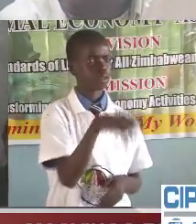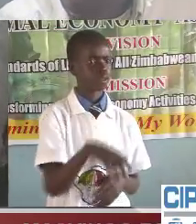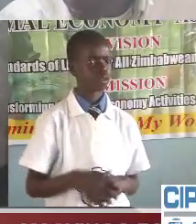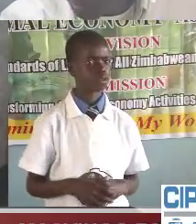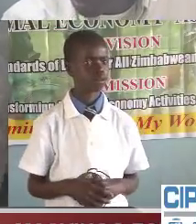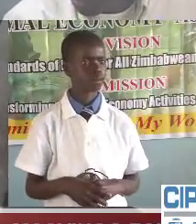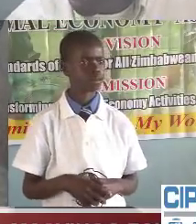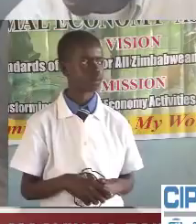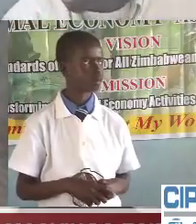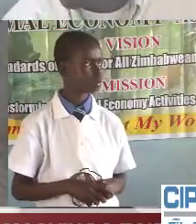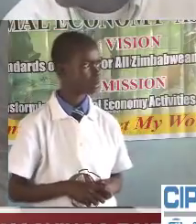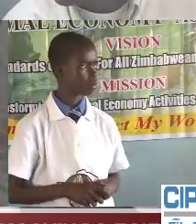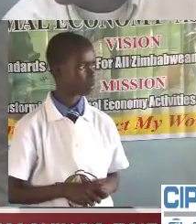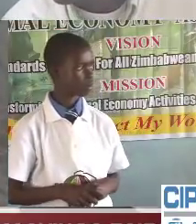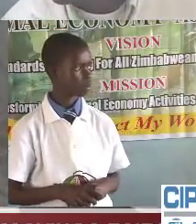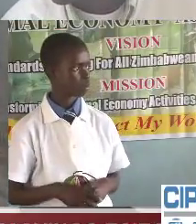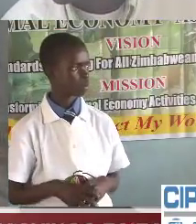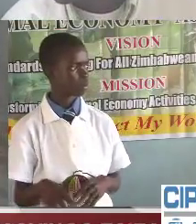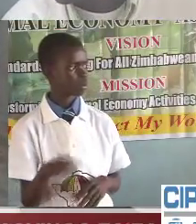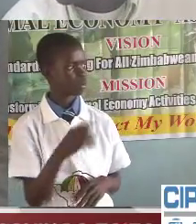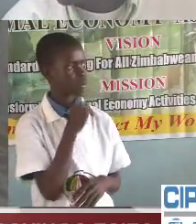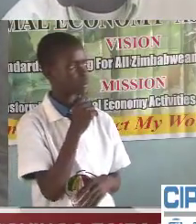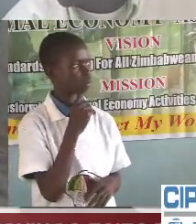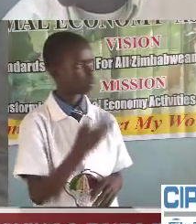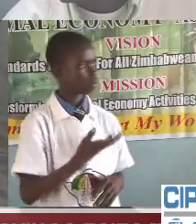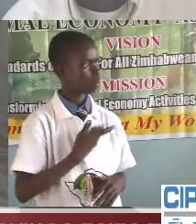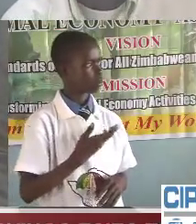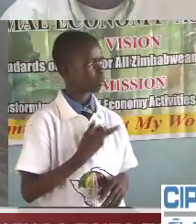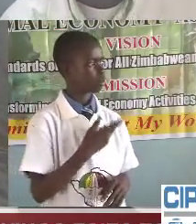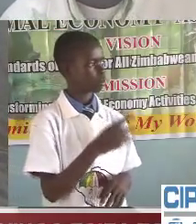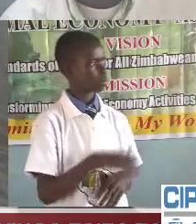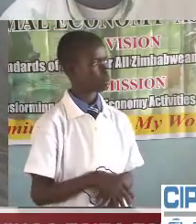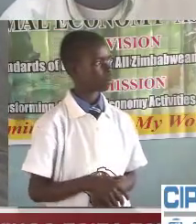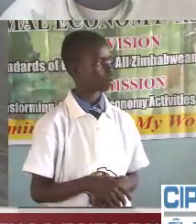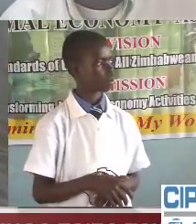anodambuka. Ava muofisi kutoti munonetsa mani.